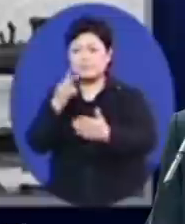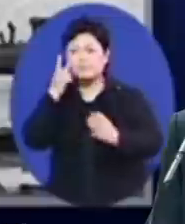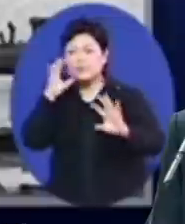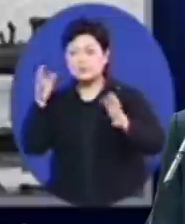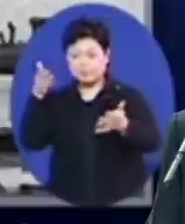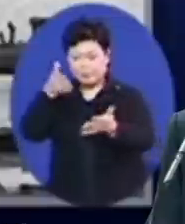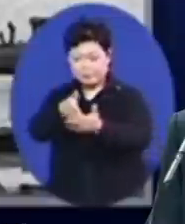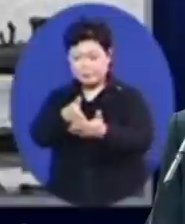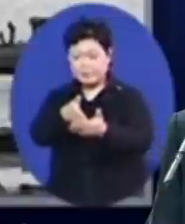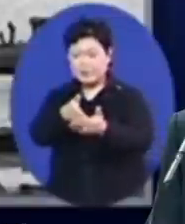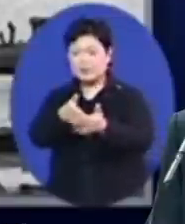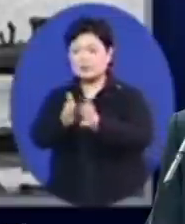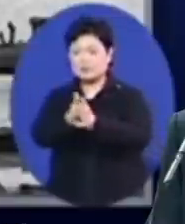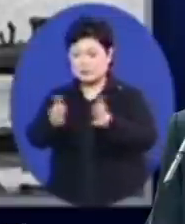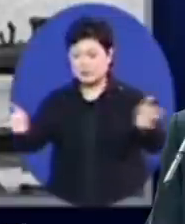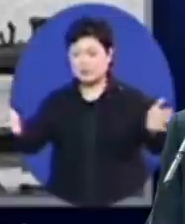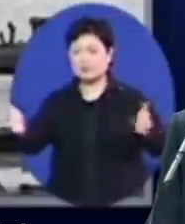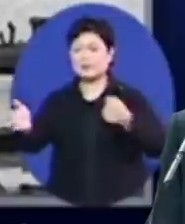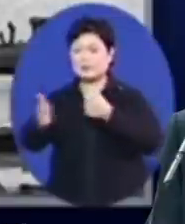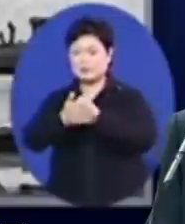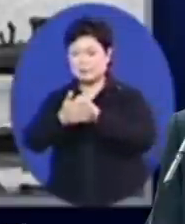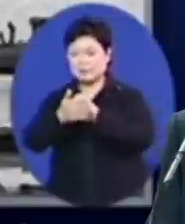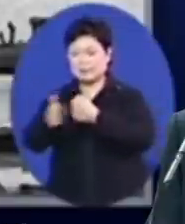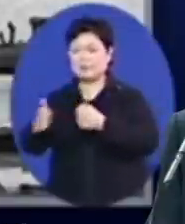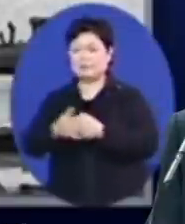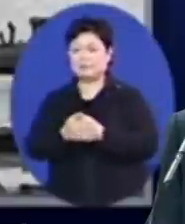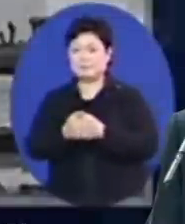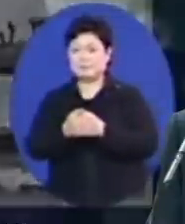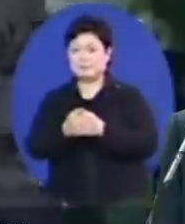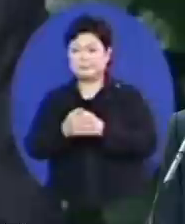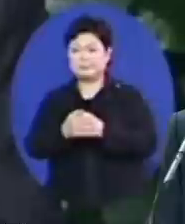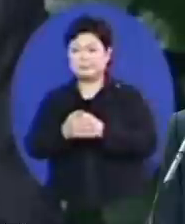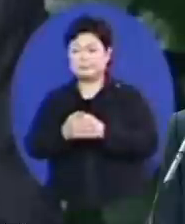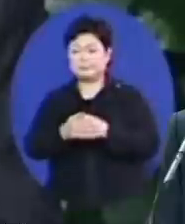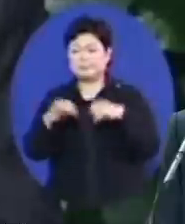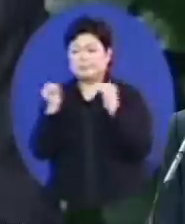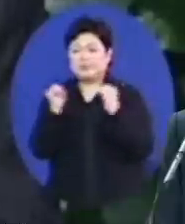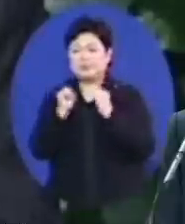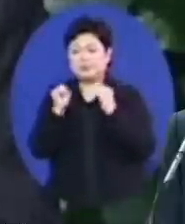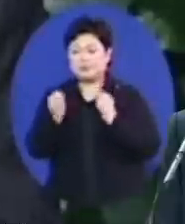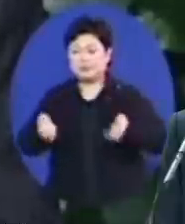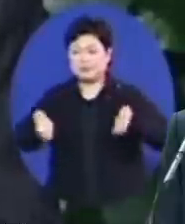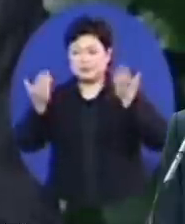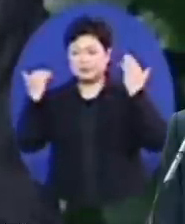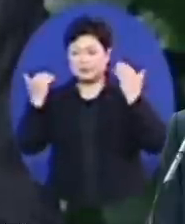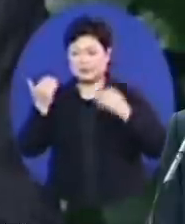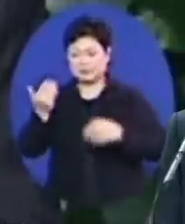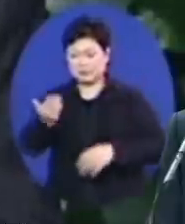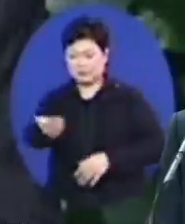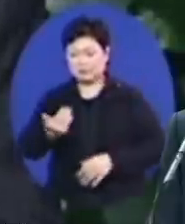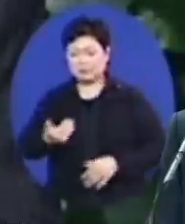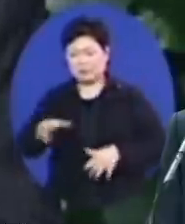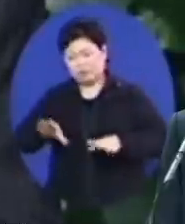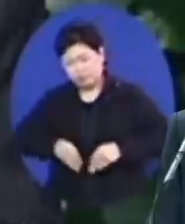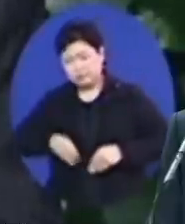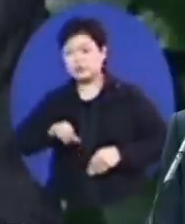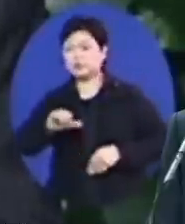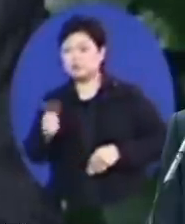미국 개간을 시작했습니다. 그 결과 한겨울을 지나는 동안에 태반이나 굶주려